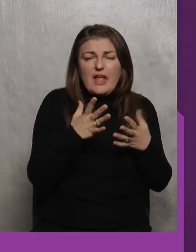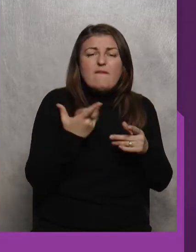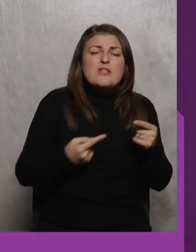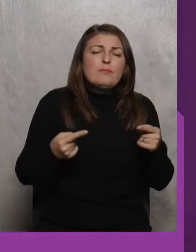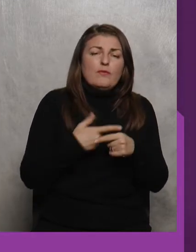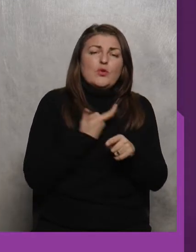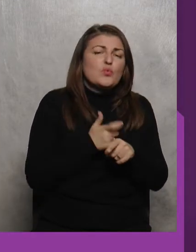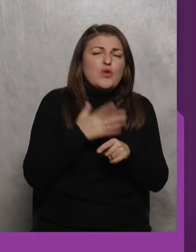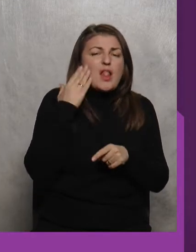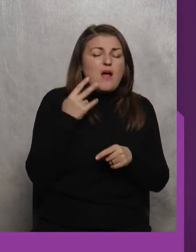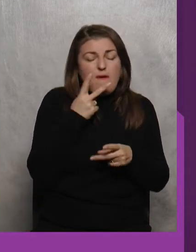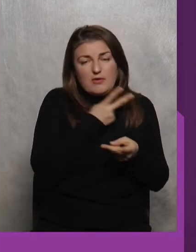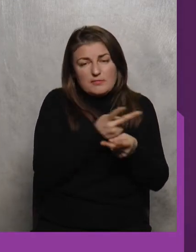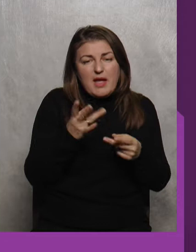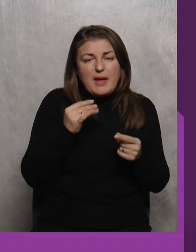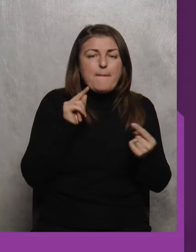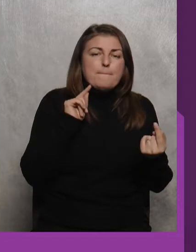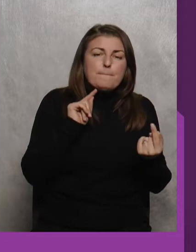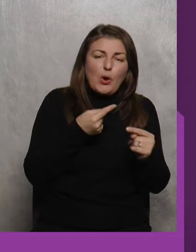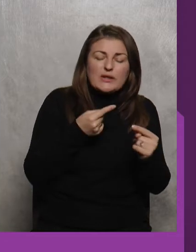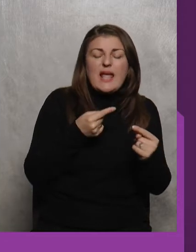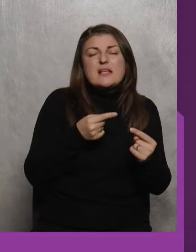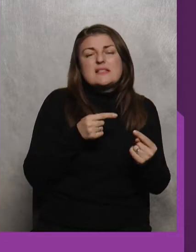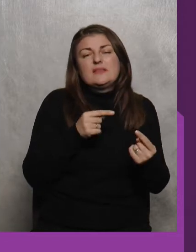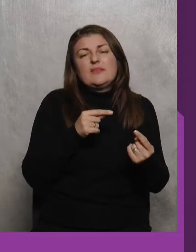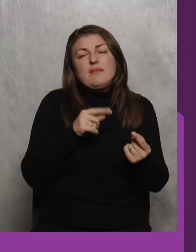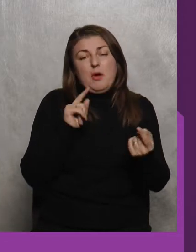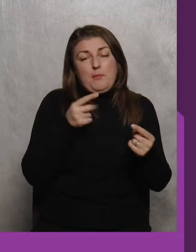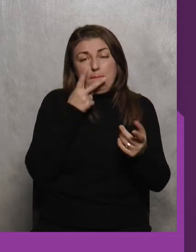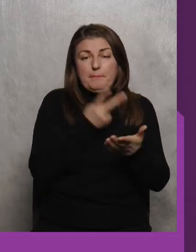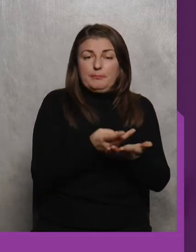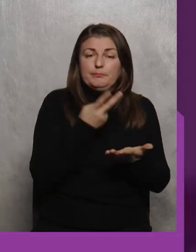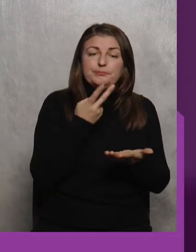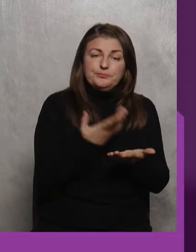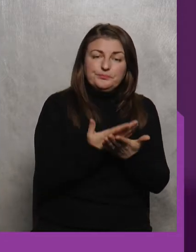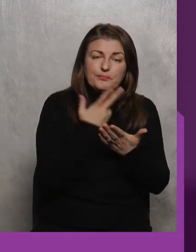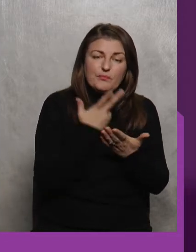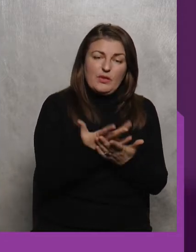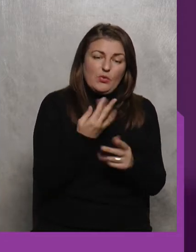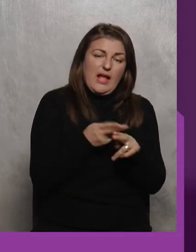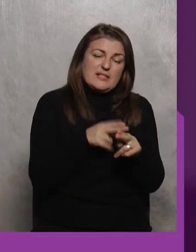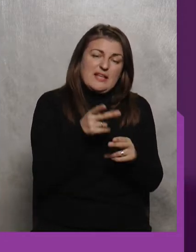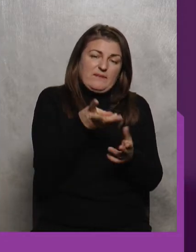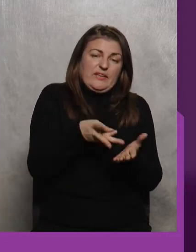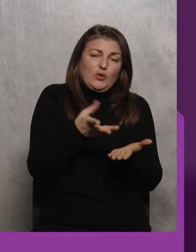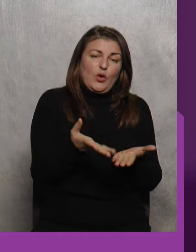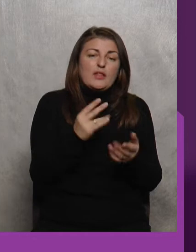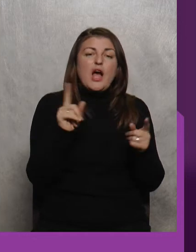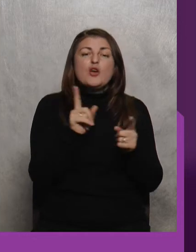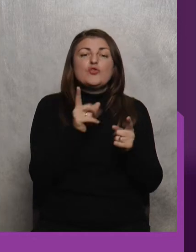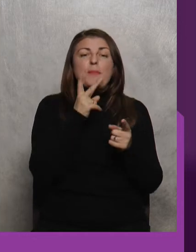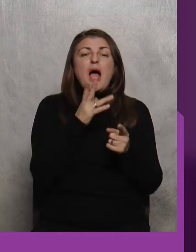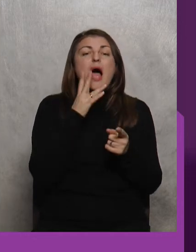дуже легко розглядати і протести кваліфікаційних комісій. Ну так, протест приніс, от подивіться, будь ласка, да. От на цей епізод. На що